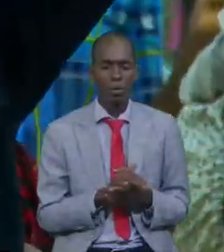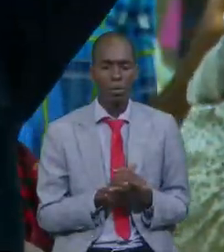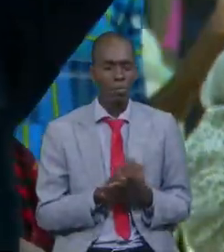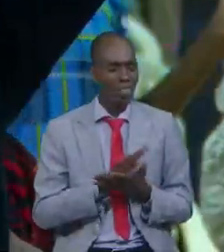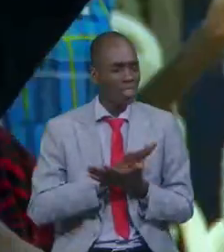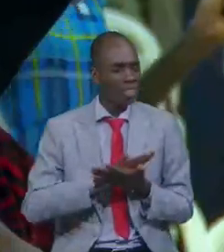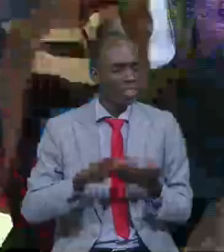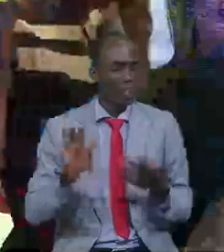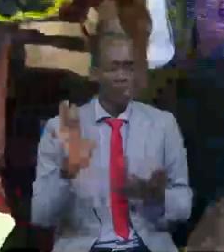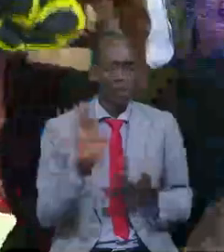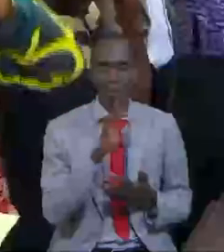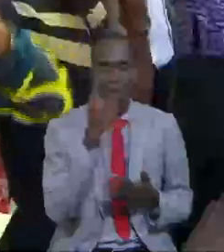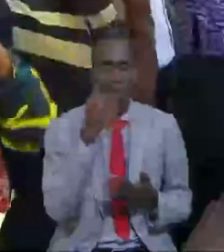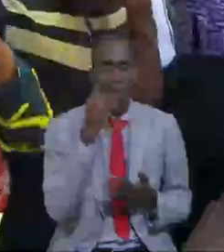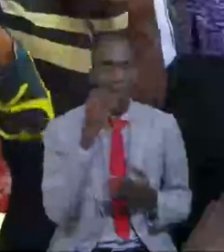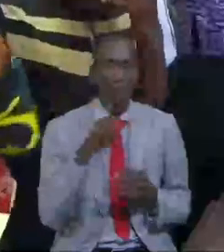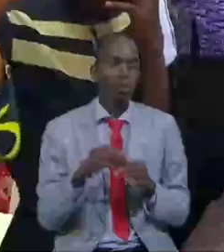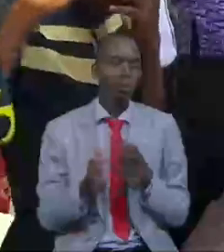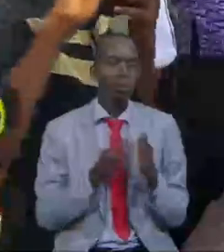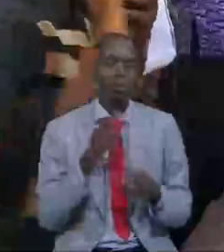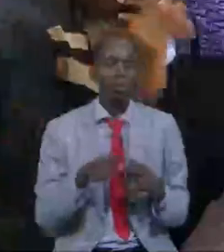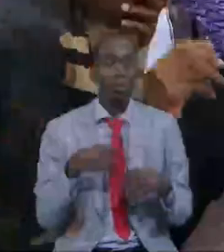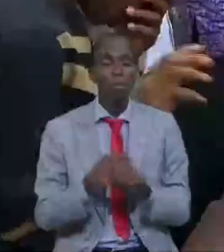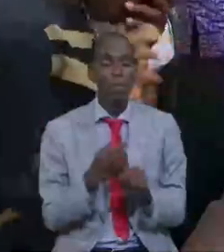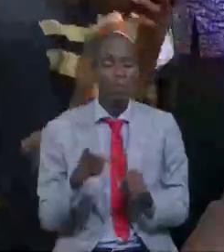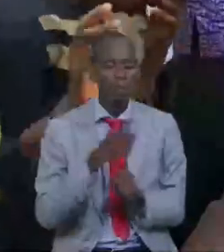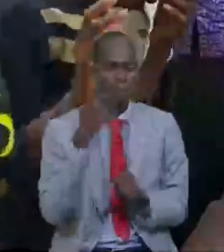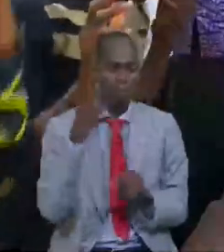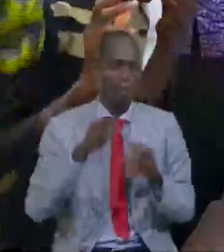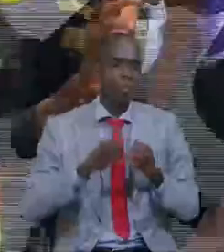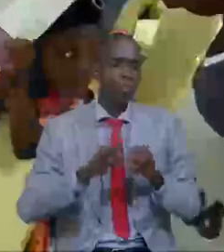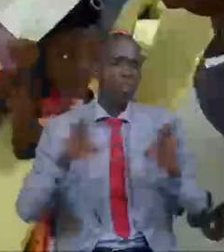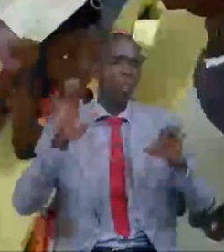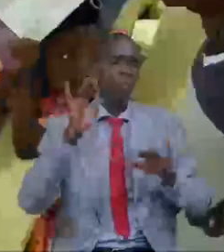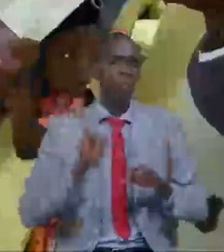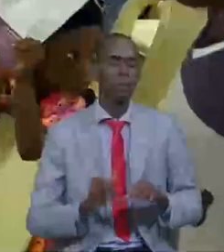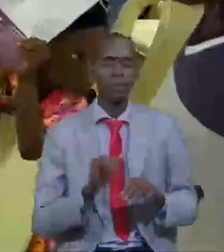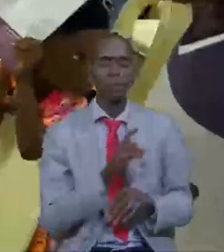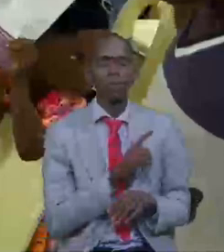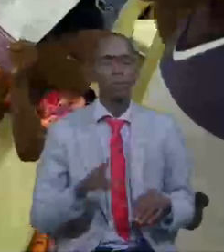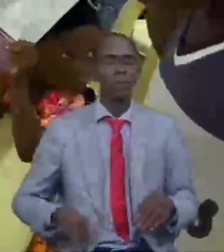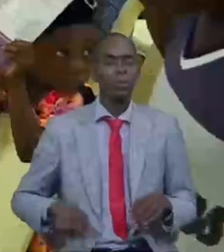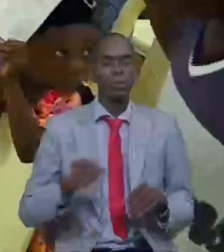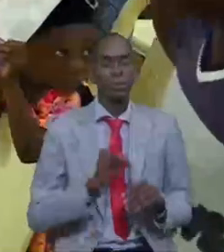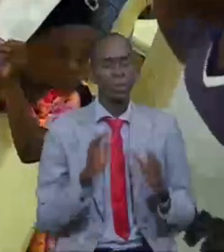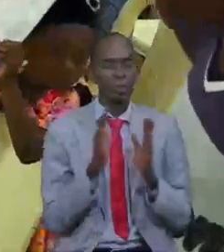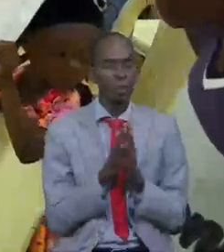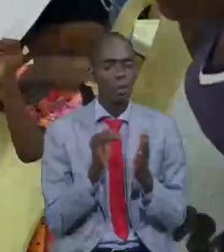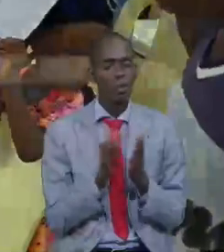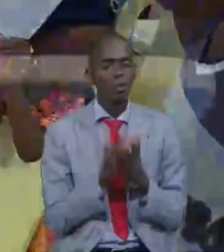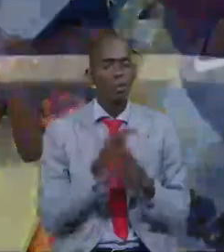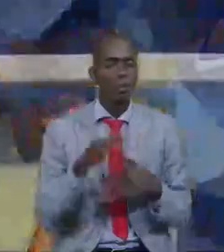Seigneur, éclaircis leur vue, qu'ils voient clairement, je prie Seigneur, ceux qui sont